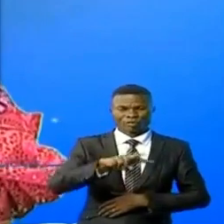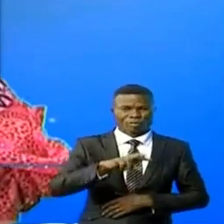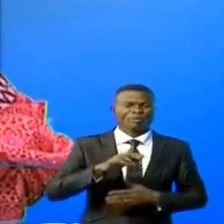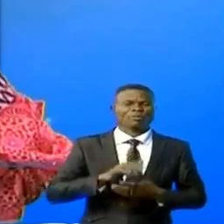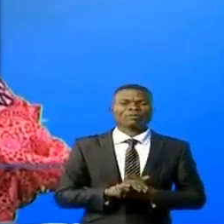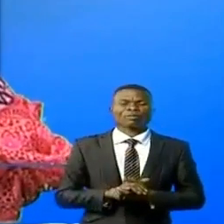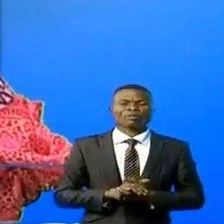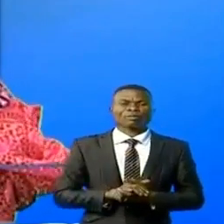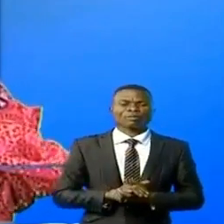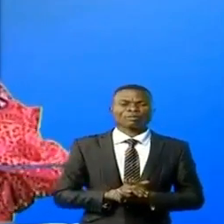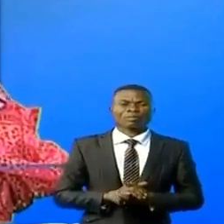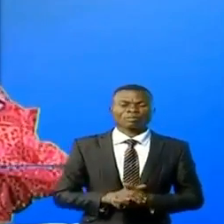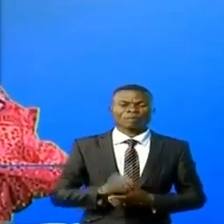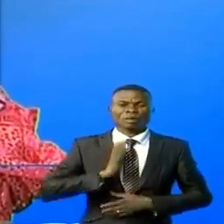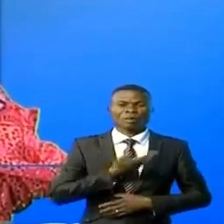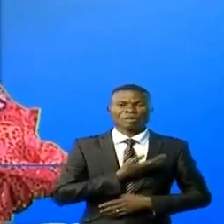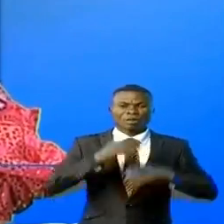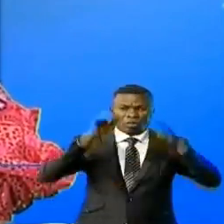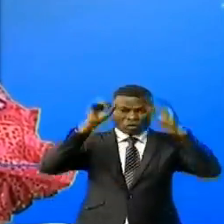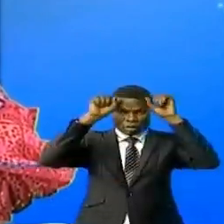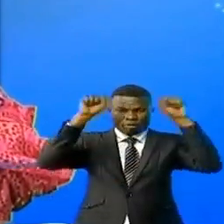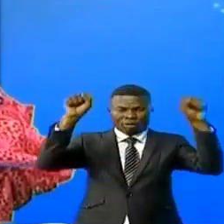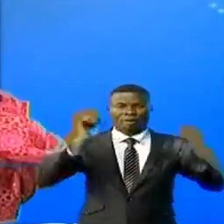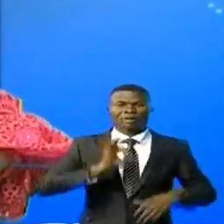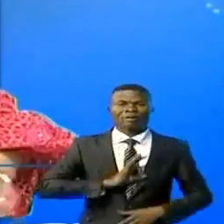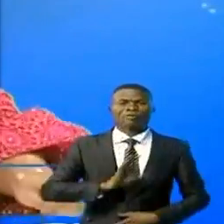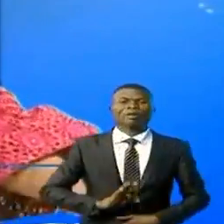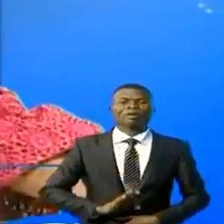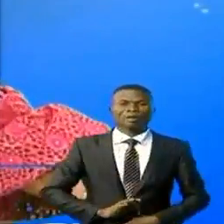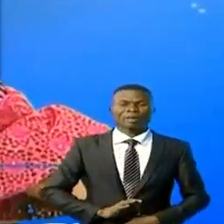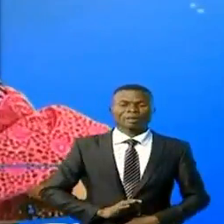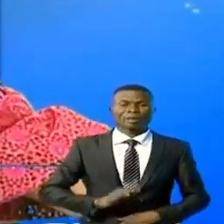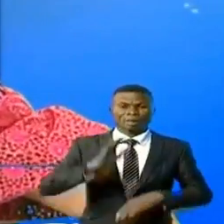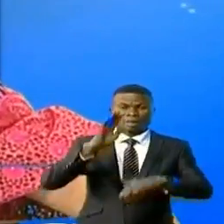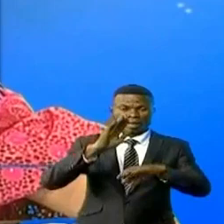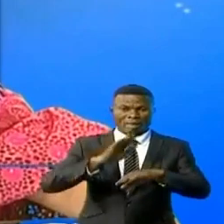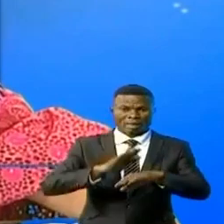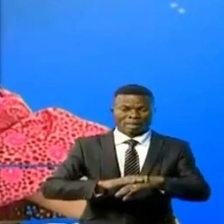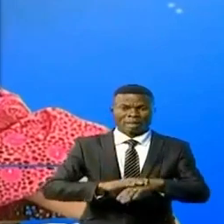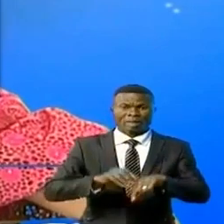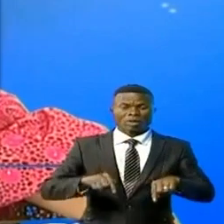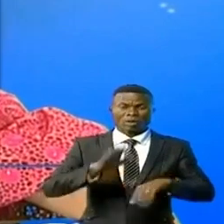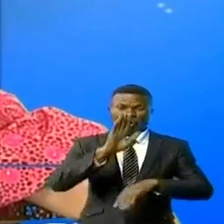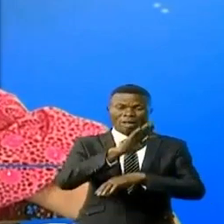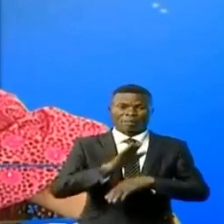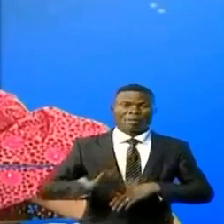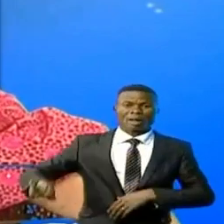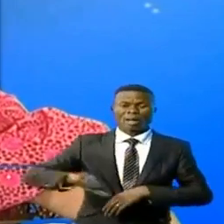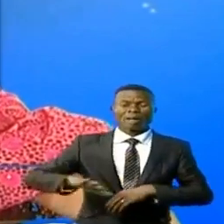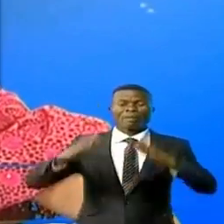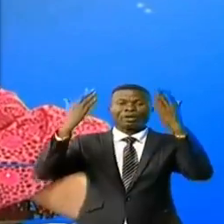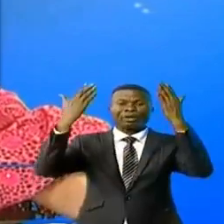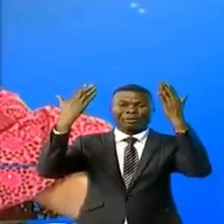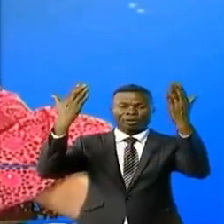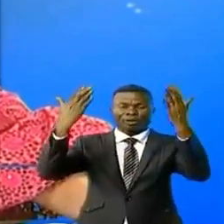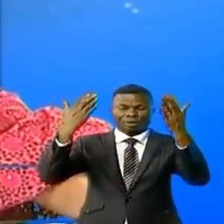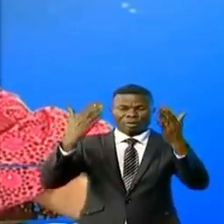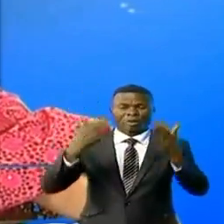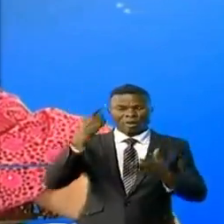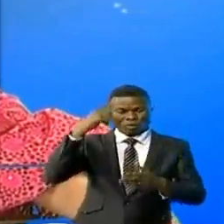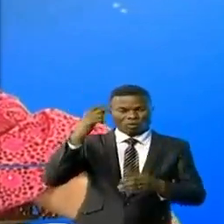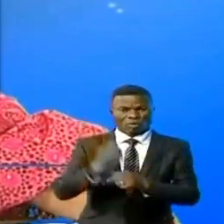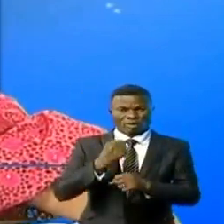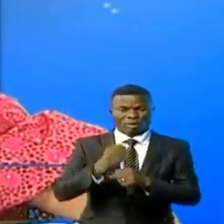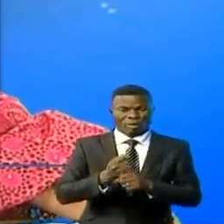le chef de l'état félix-antoine tshisekedi tu longo est arrivée peu après midi à lusaka en zambie une visite de travail